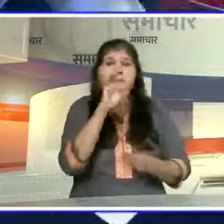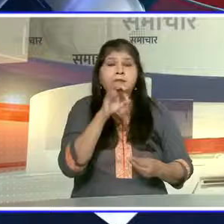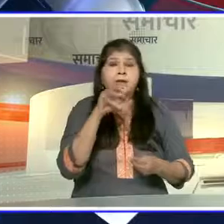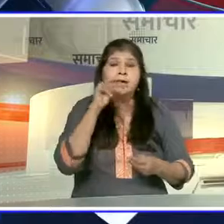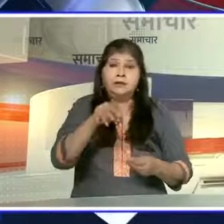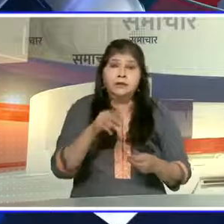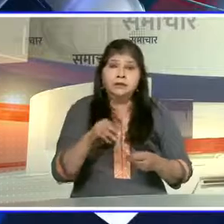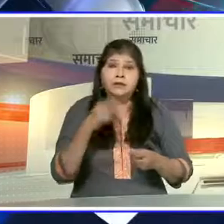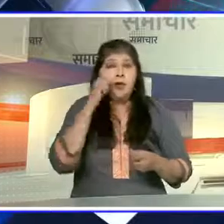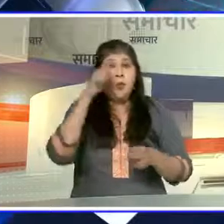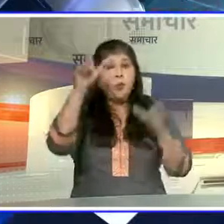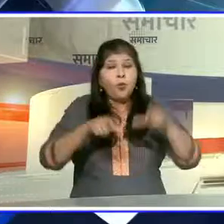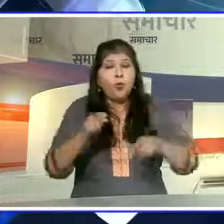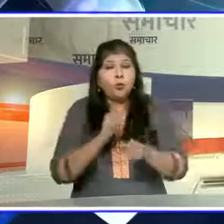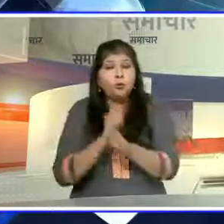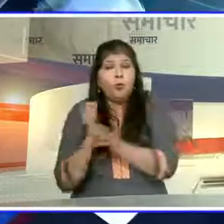रोजगार के अधिक अवसर मिलेंगे